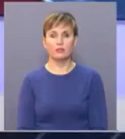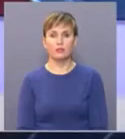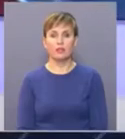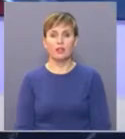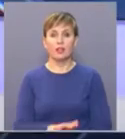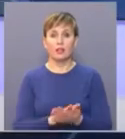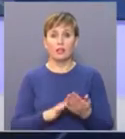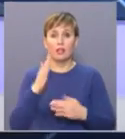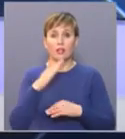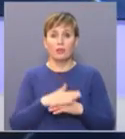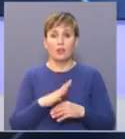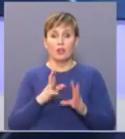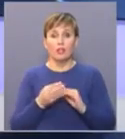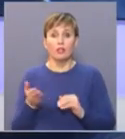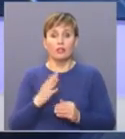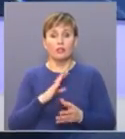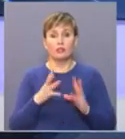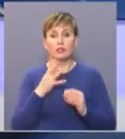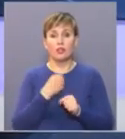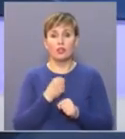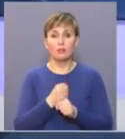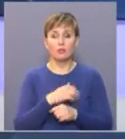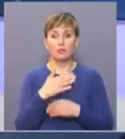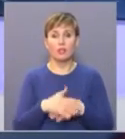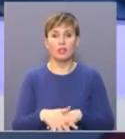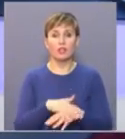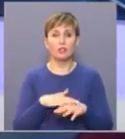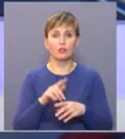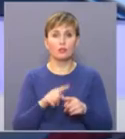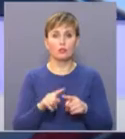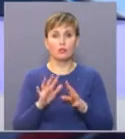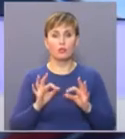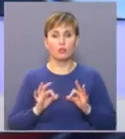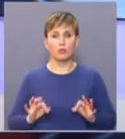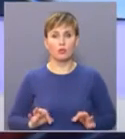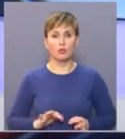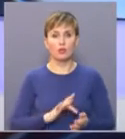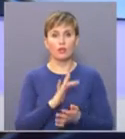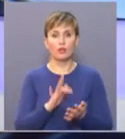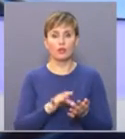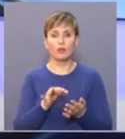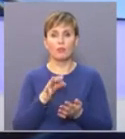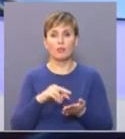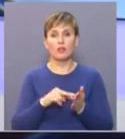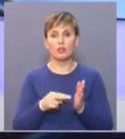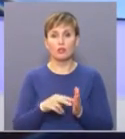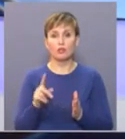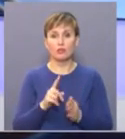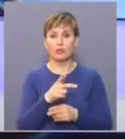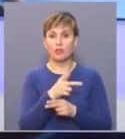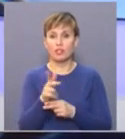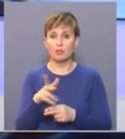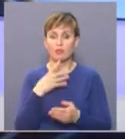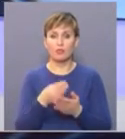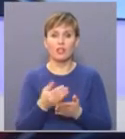Вслед за Акимами отчитываться о результатах своей работы перед населением вскоре будут прокуроры городов и областей. Планируется, что видеозапись со